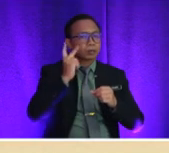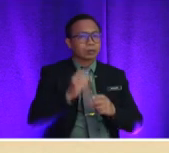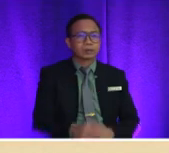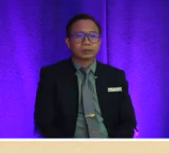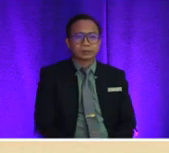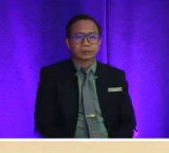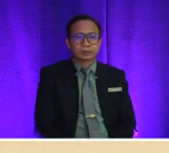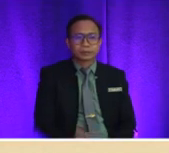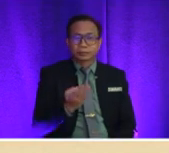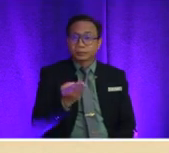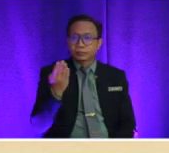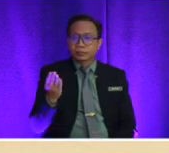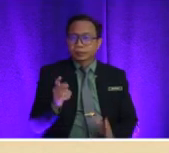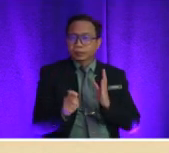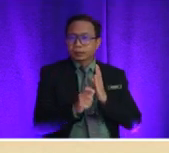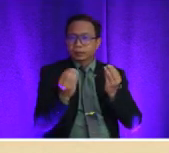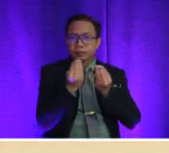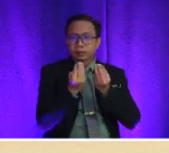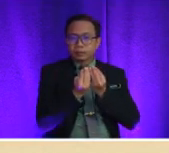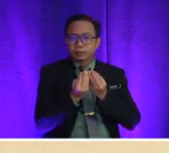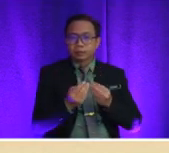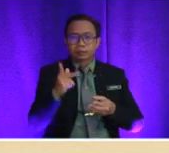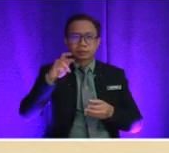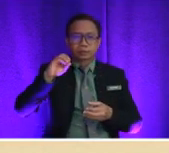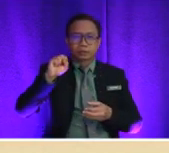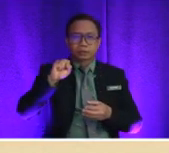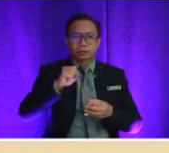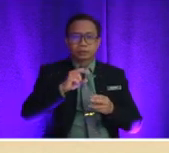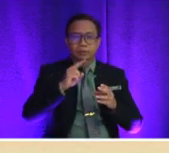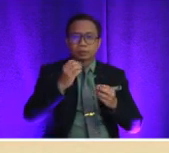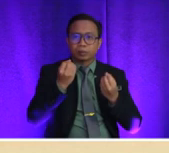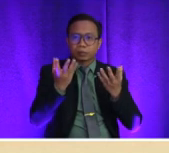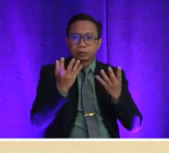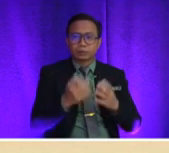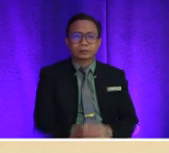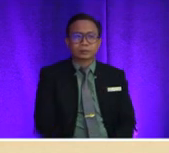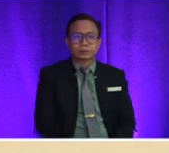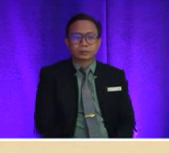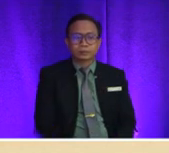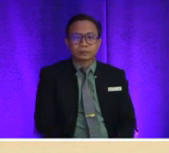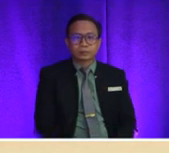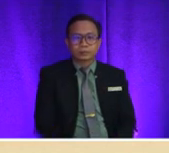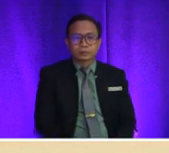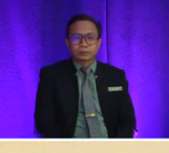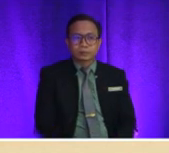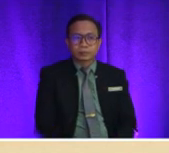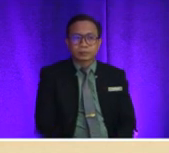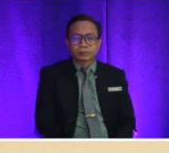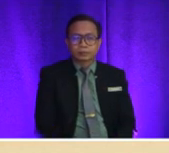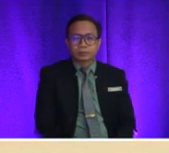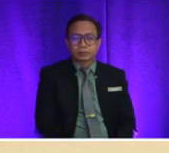kost bahan tambah baik dan juga Coast upah oke apakah jawabannya kita tengok tadi dah kita Away dan